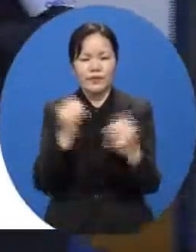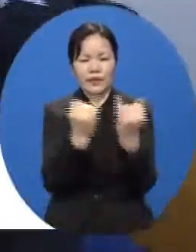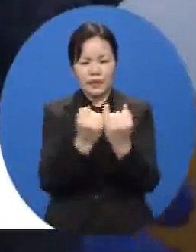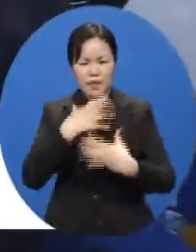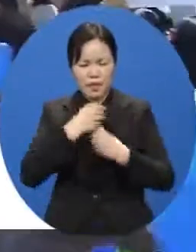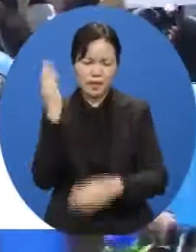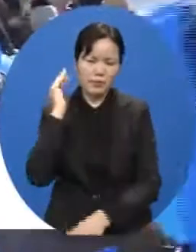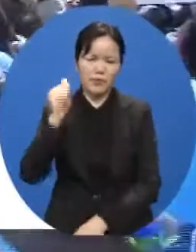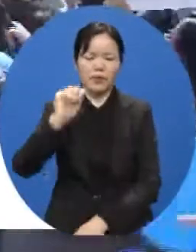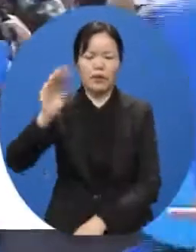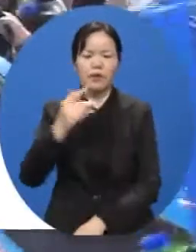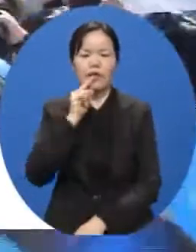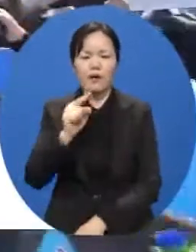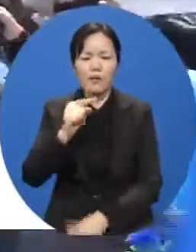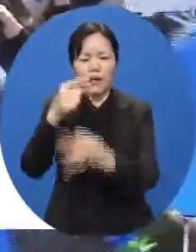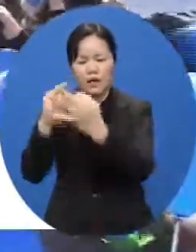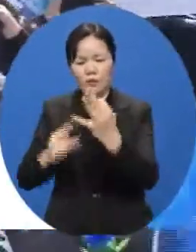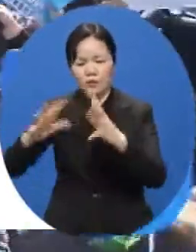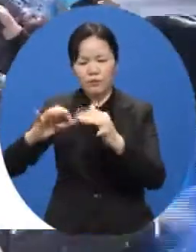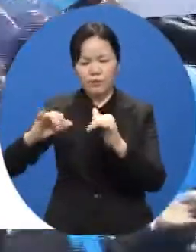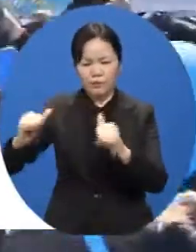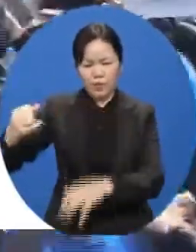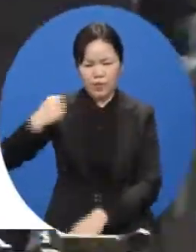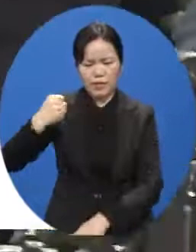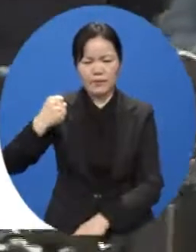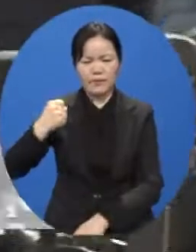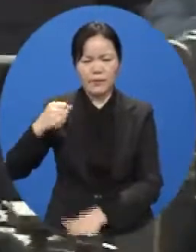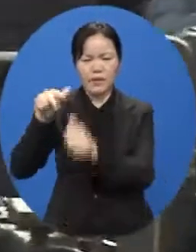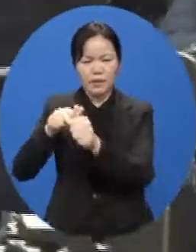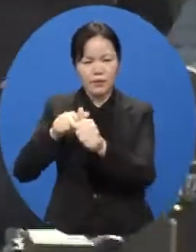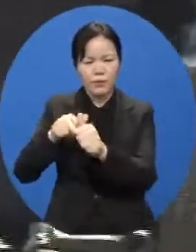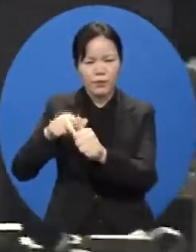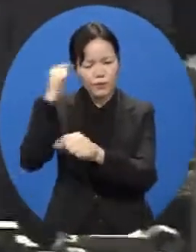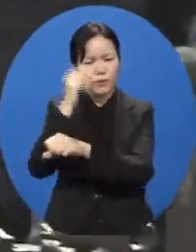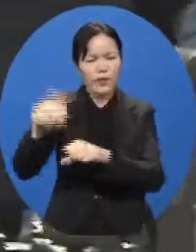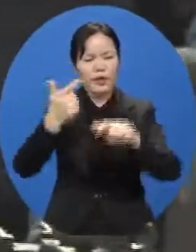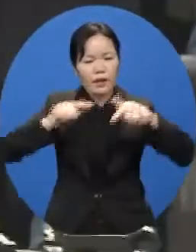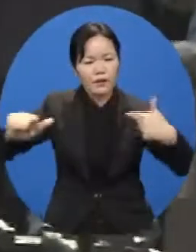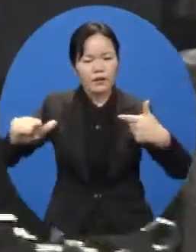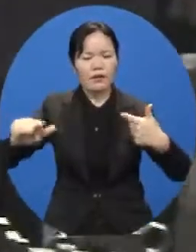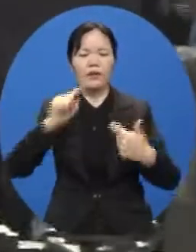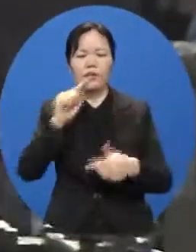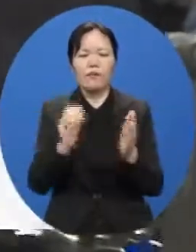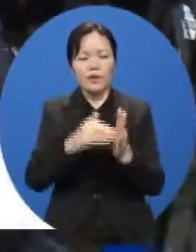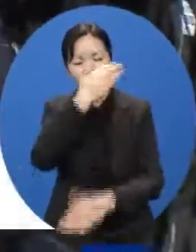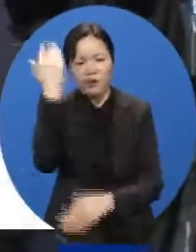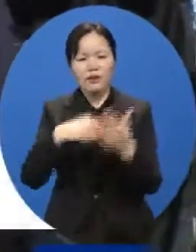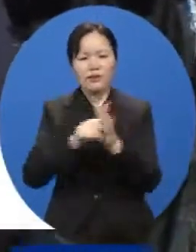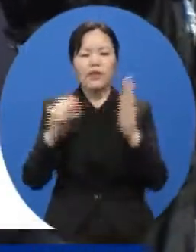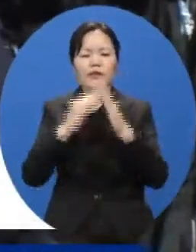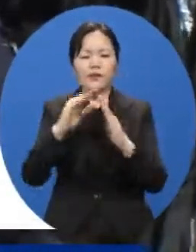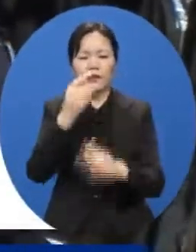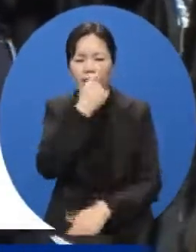안심 대통령이 되겠다며 윤석열 국민의힘 후보의 이대남 전략과 차별화를 돕고 청년층을 겨냥해선 주택